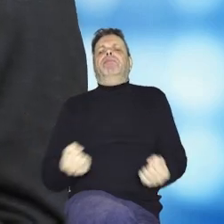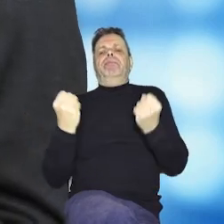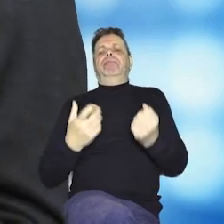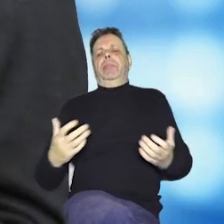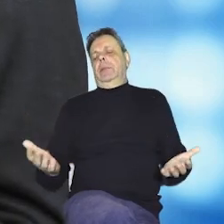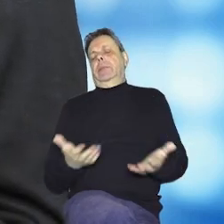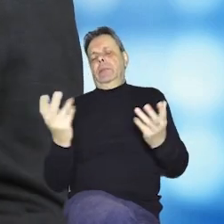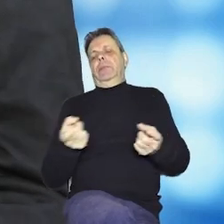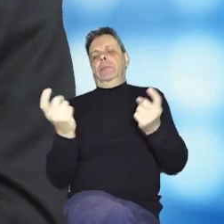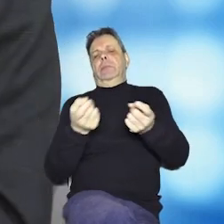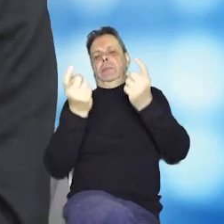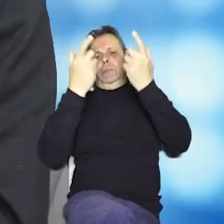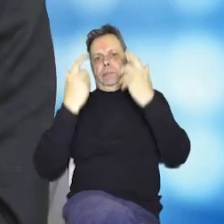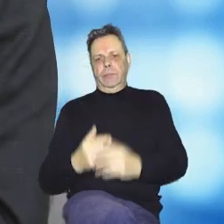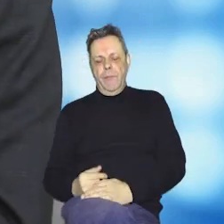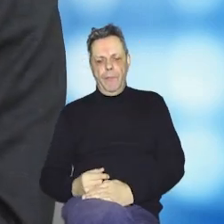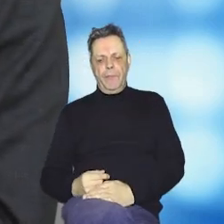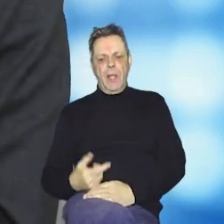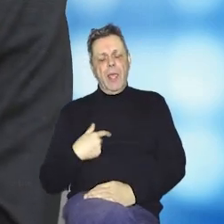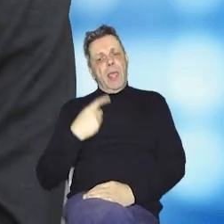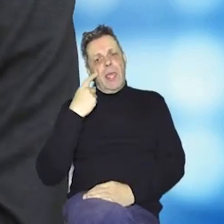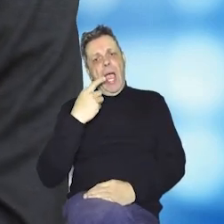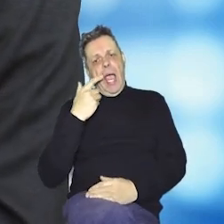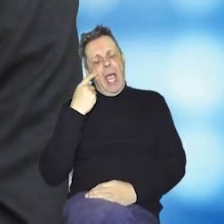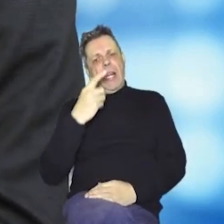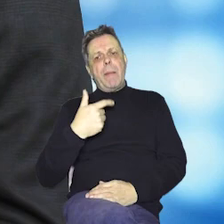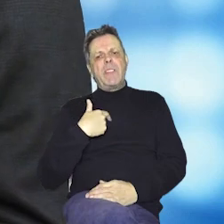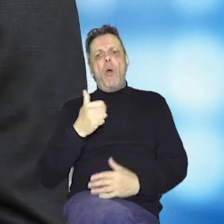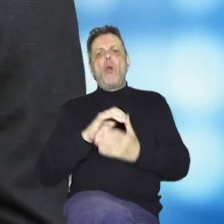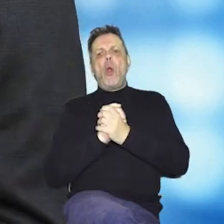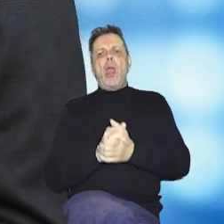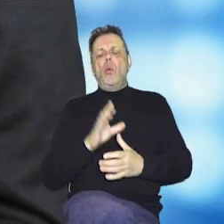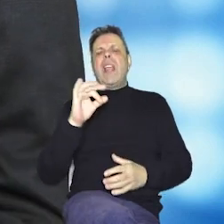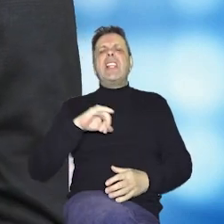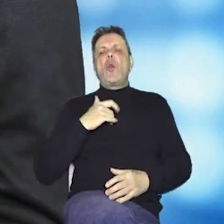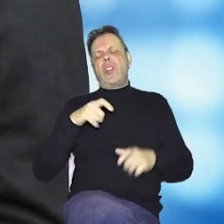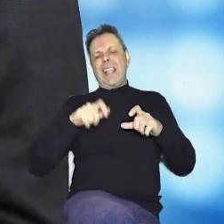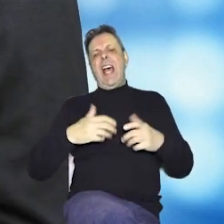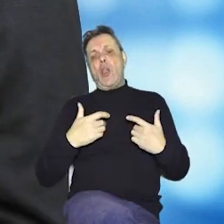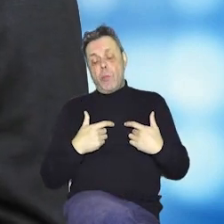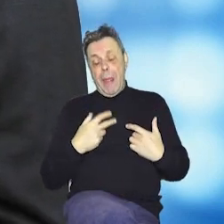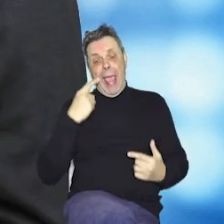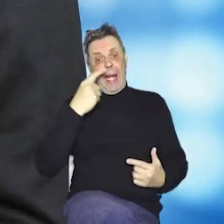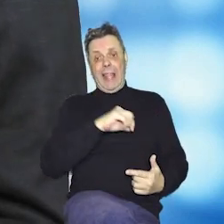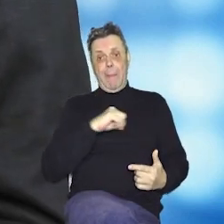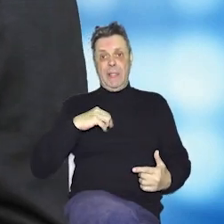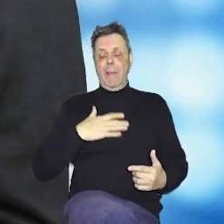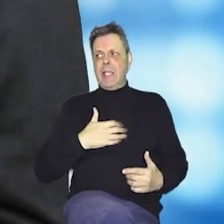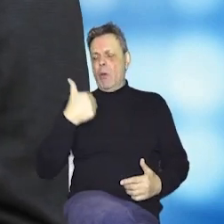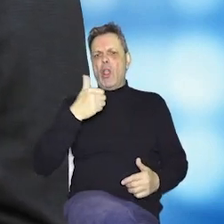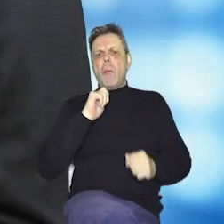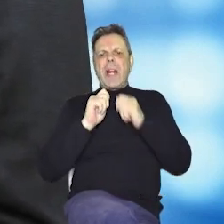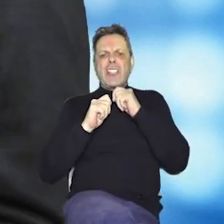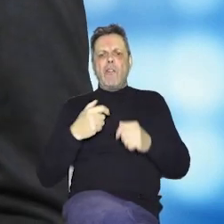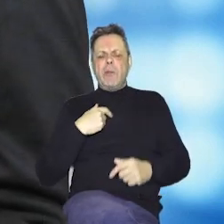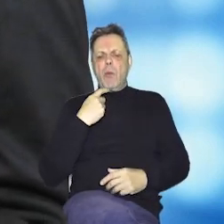kraj, gledam svog jednog kolegu 10 godina starijeg, gledam sebe, i onda u jednom